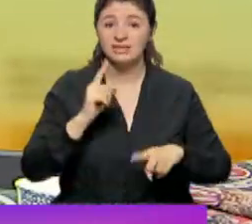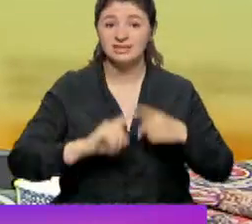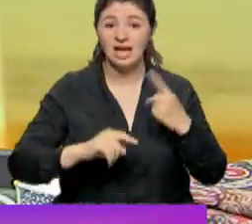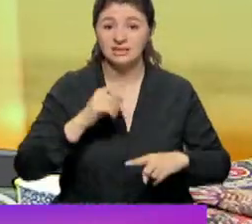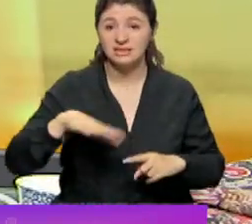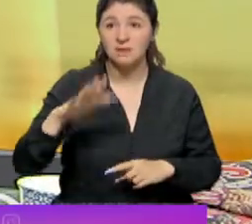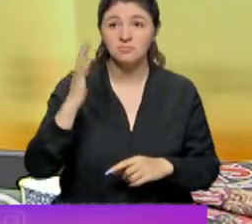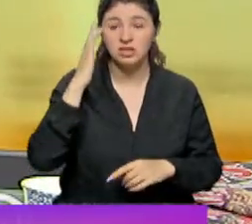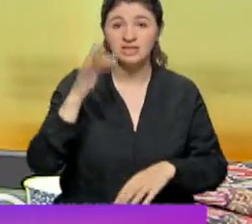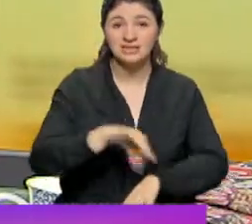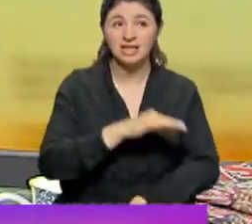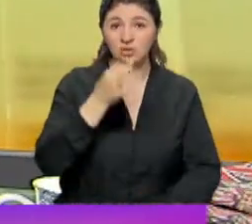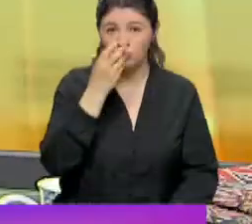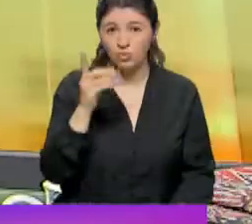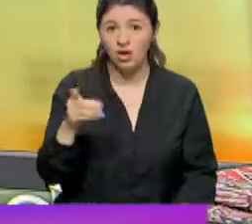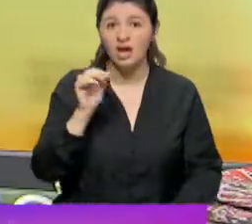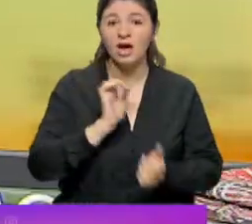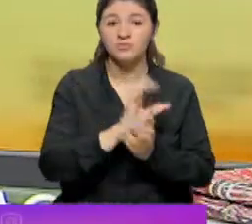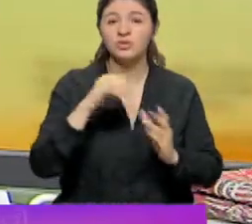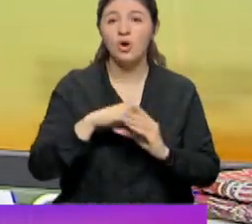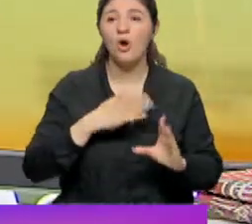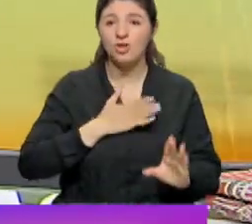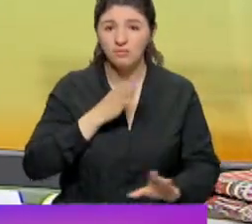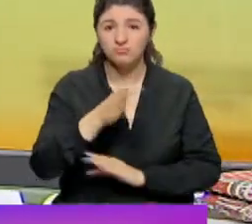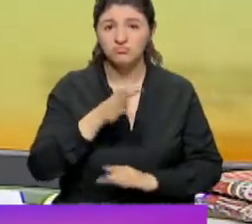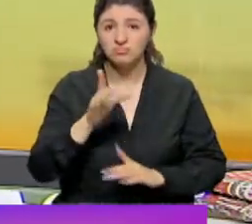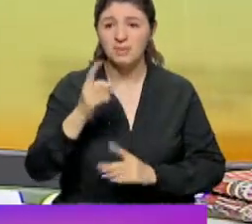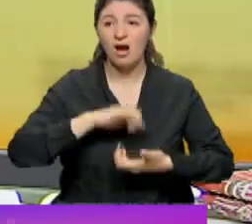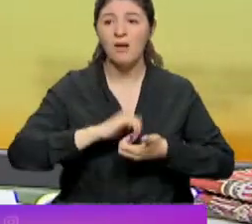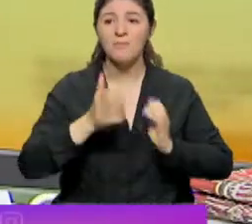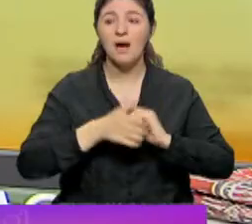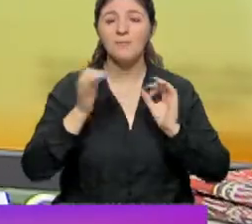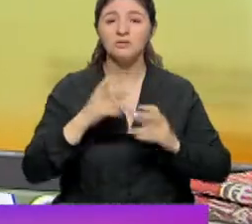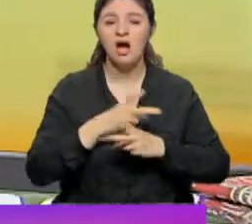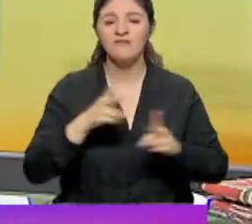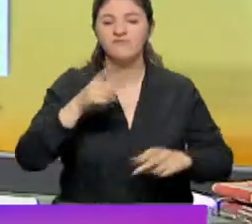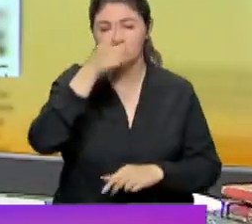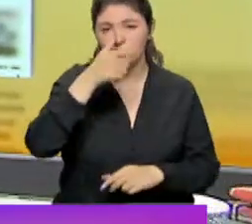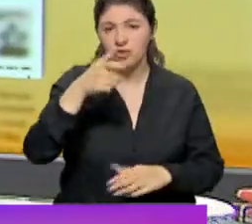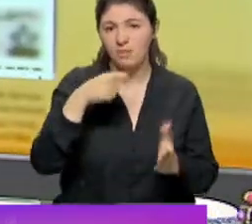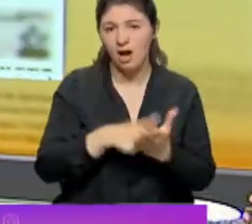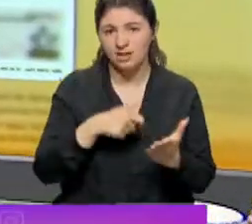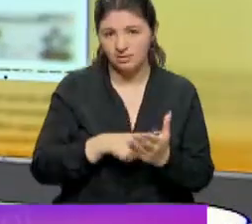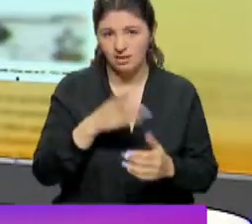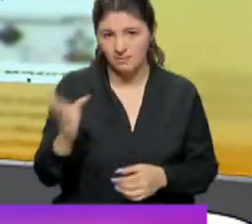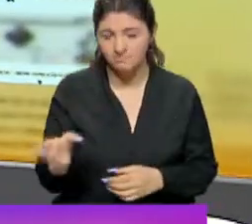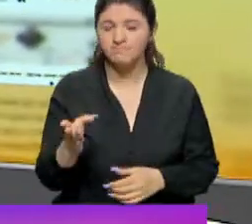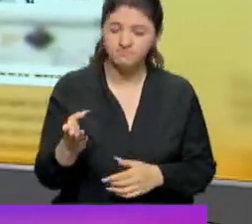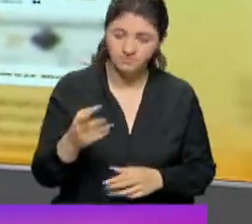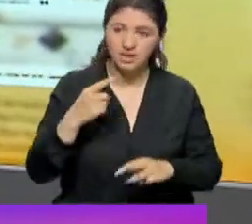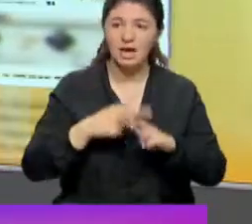siyasiler başta Sarıgül olmak üzere cezaevleri önüne giderek bir kampanya başlattılar Affet Türkiyem adı altında